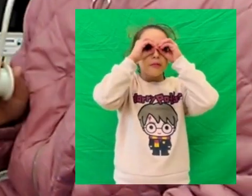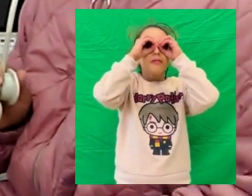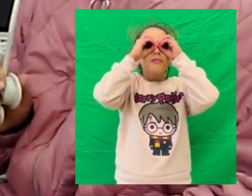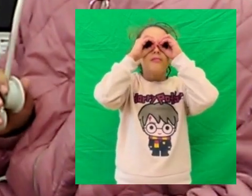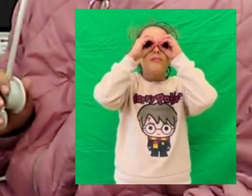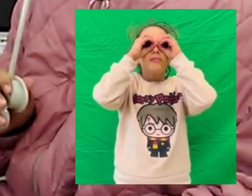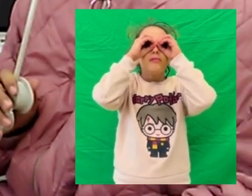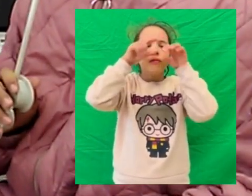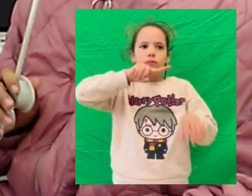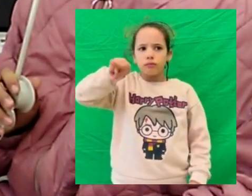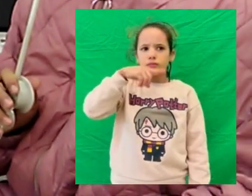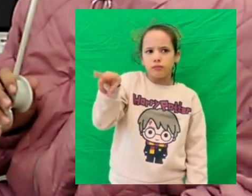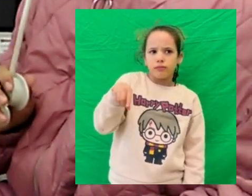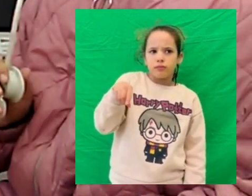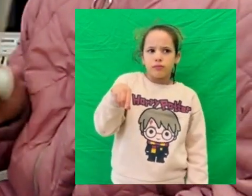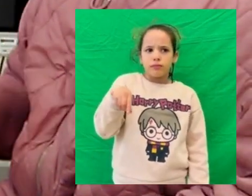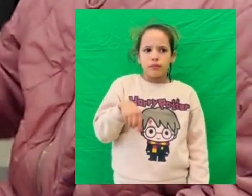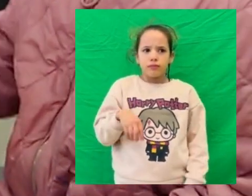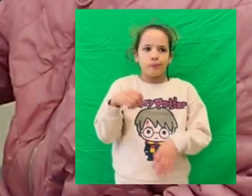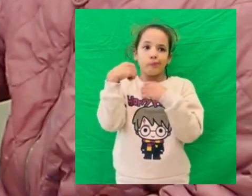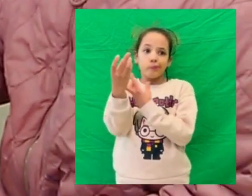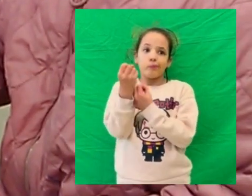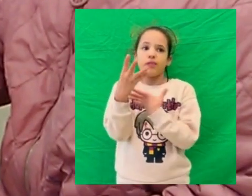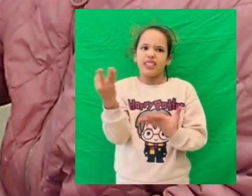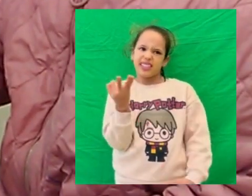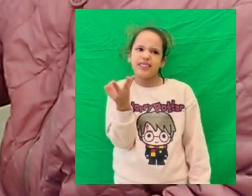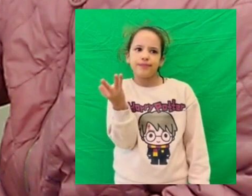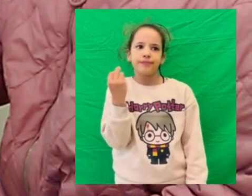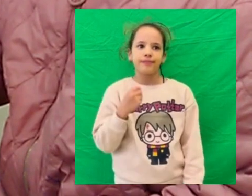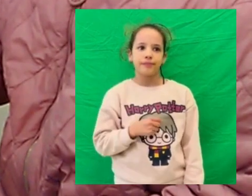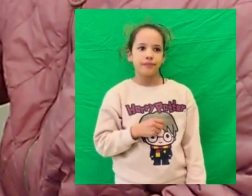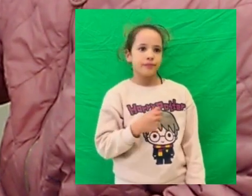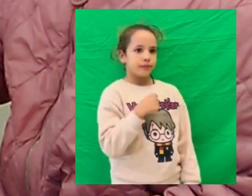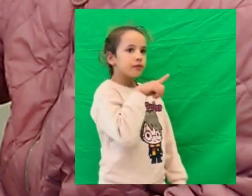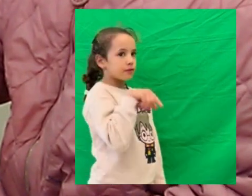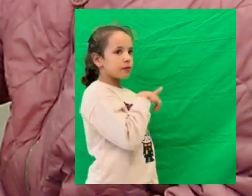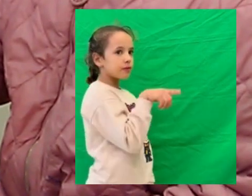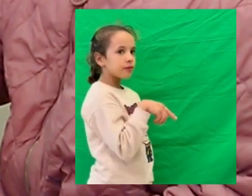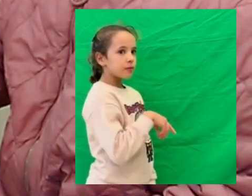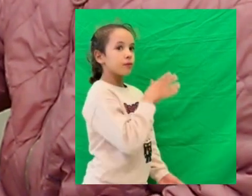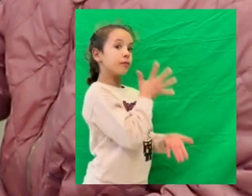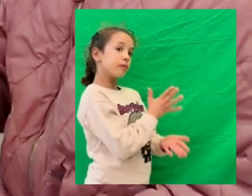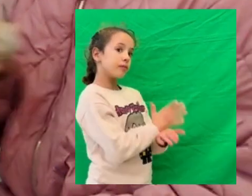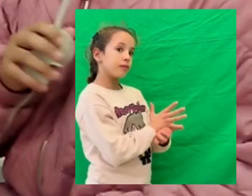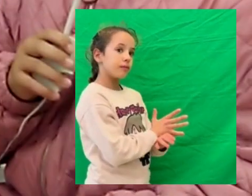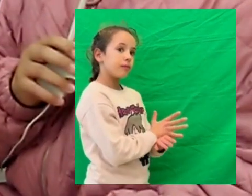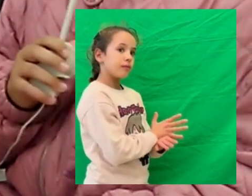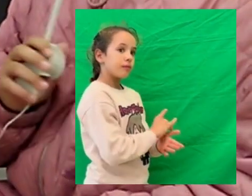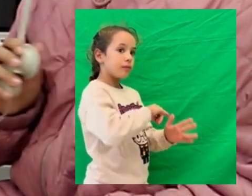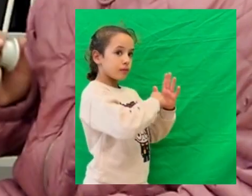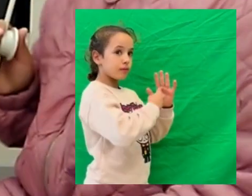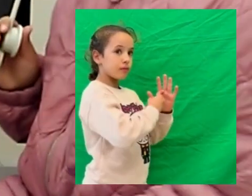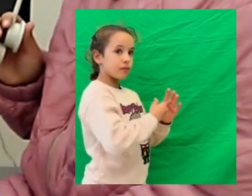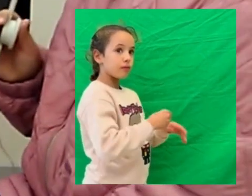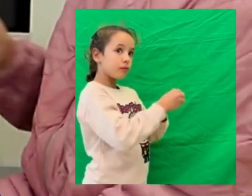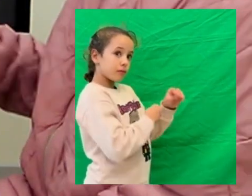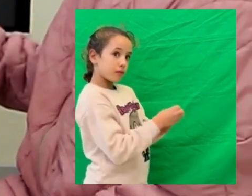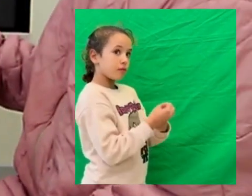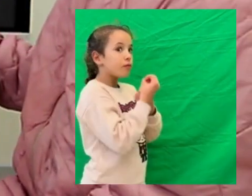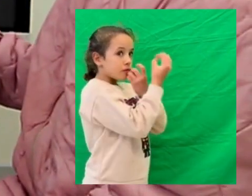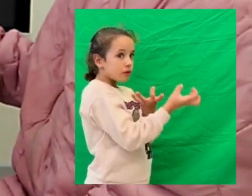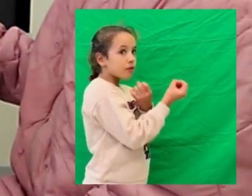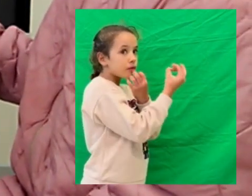Eta zarekarri diguzu, eh? Gelan lartu dugun proiektu bat kontatxera gatoz. Aurrera, nahi